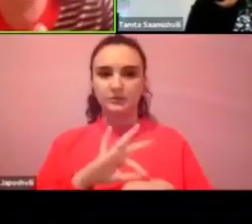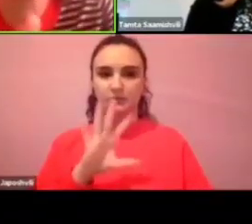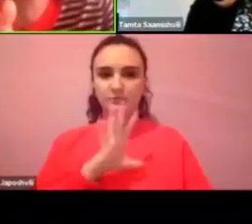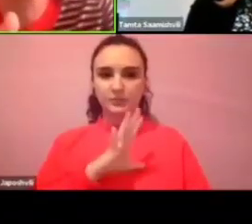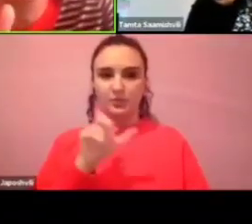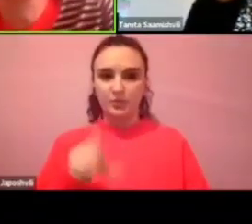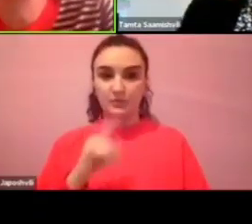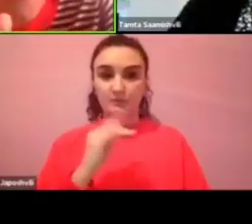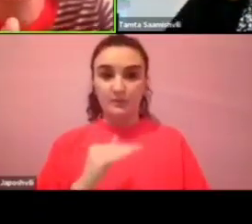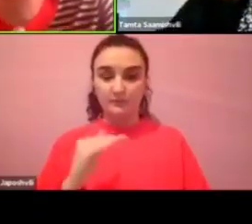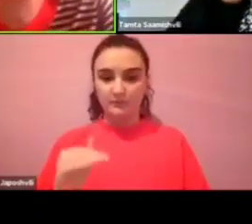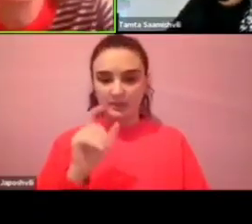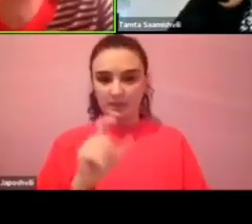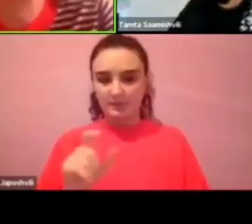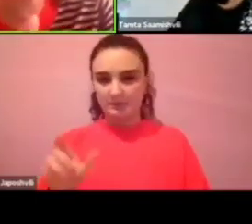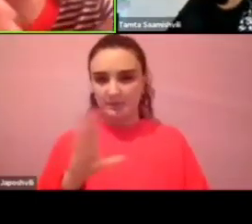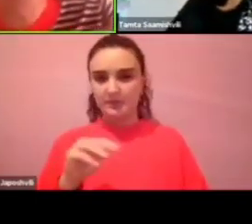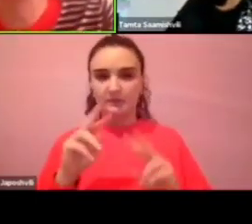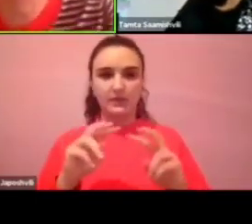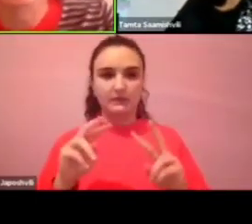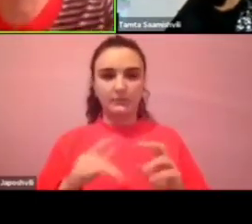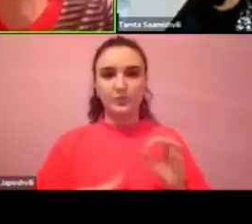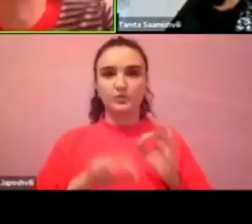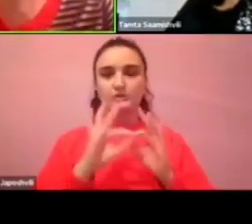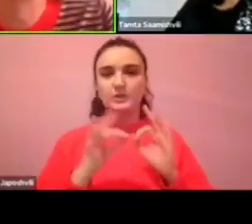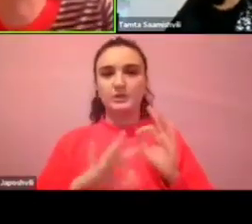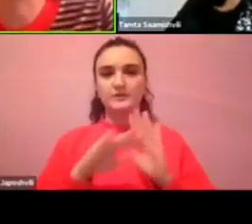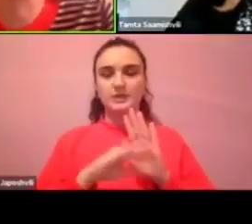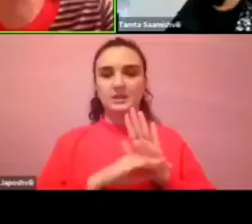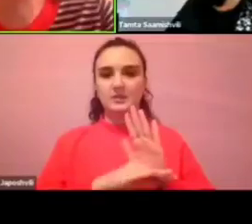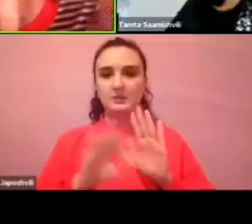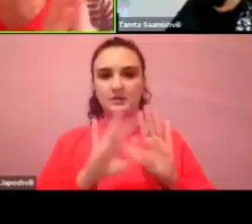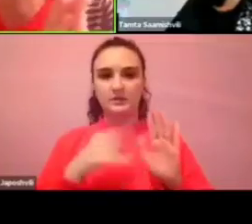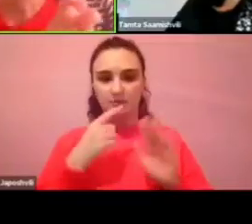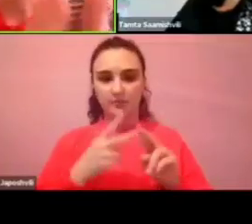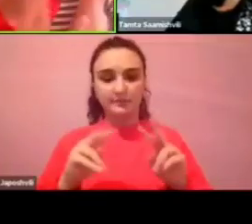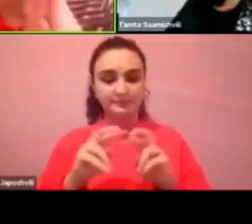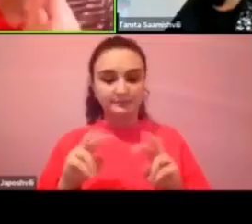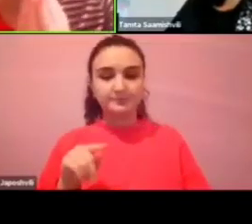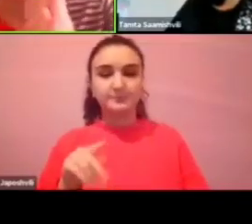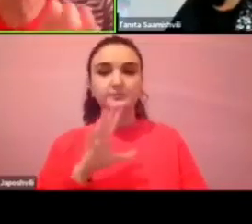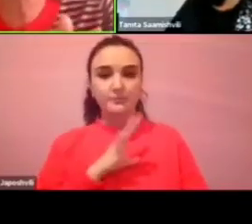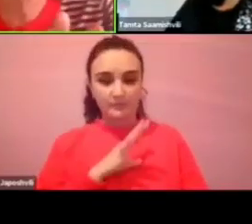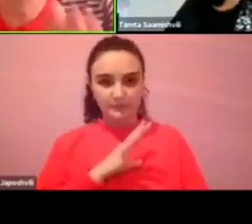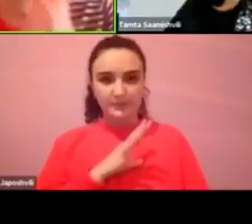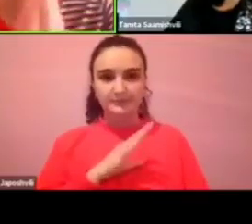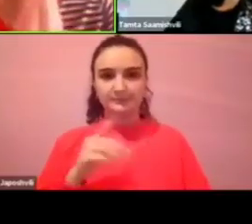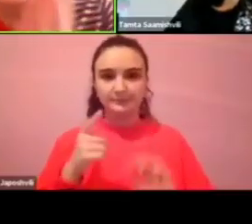ბავშვების ადამიანების კვლევებით კუჭნაწავის სისტემას გულისხმობ, როდესაც ამას იკვლევდნენ.